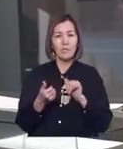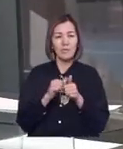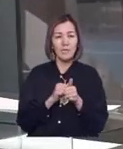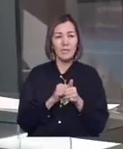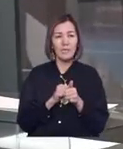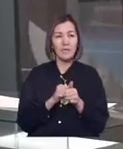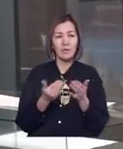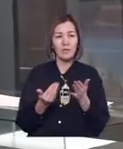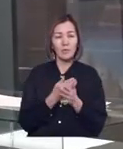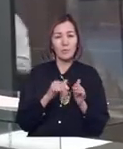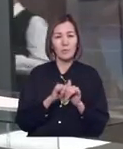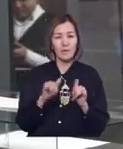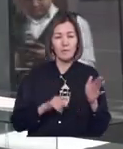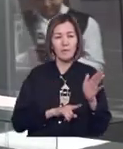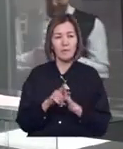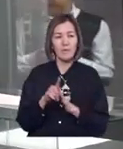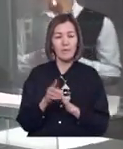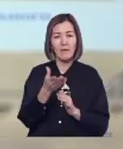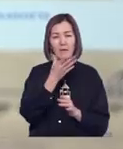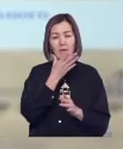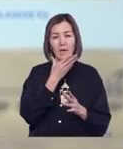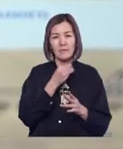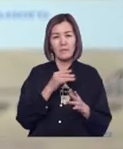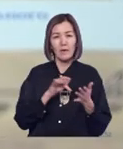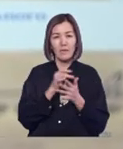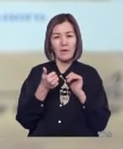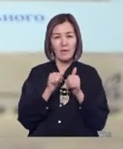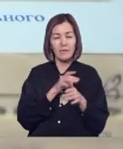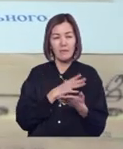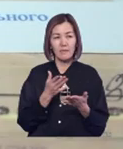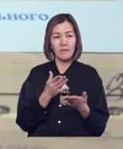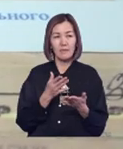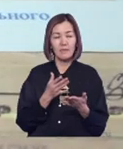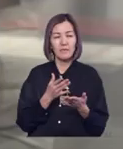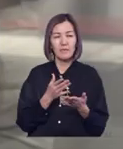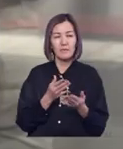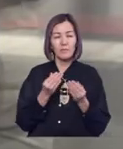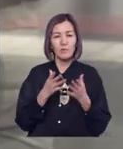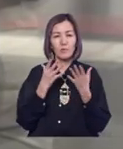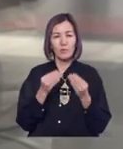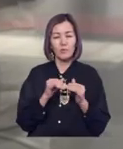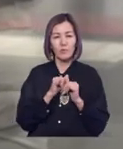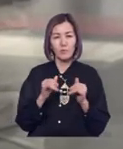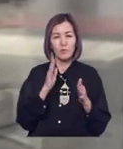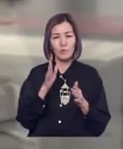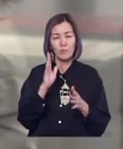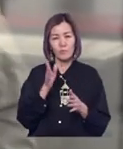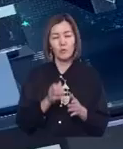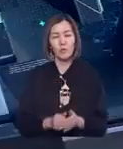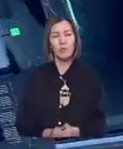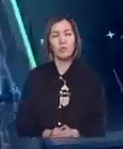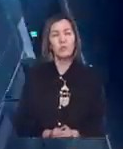жанданып келеді. Құрышқолды құрылысшылардың қажырлы еңбегінің арқасы. Тамырын тереңге жайған өңір әлі де өркендеп өсе берері сөзсіз.